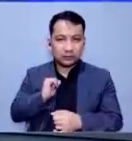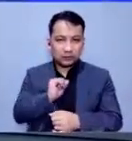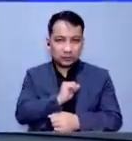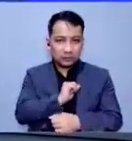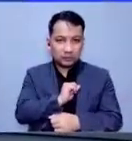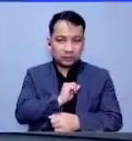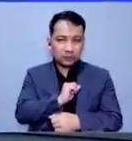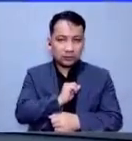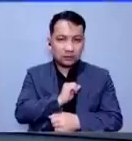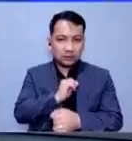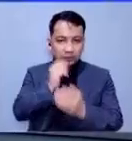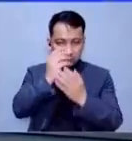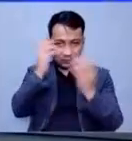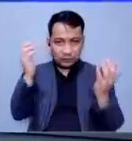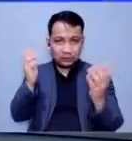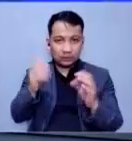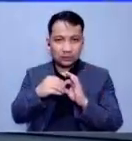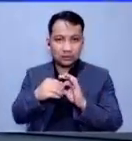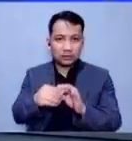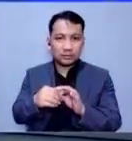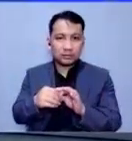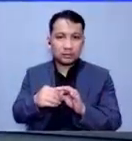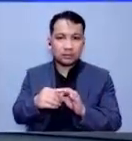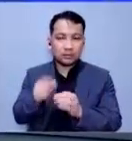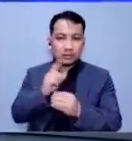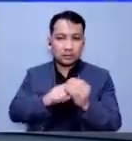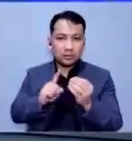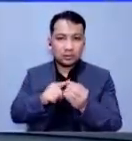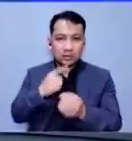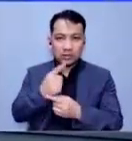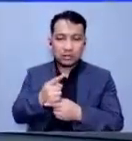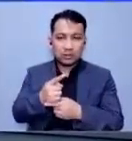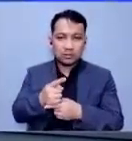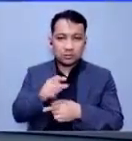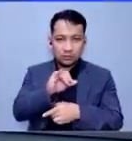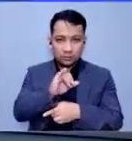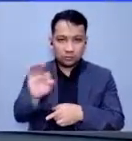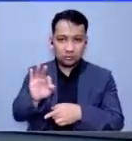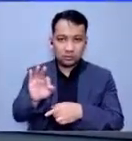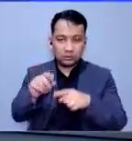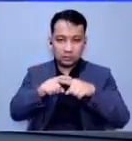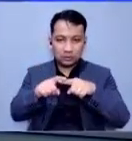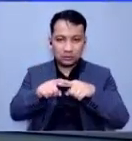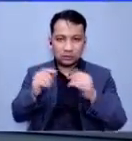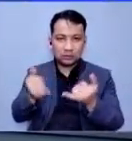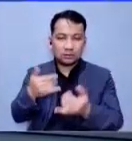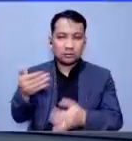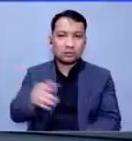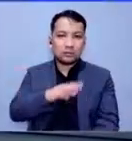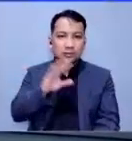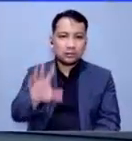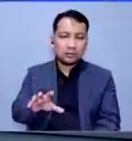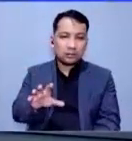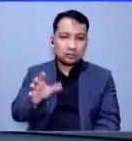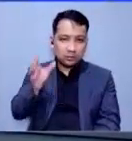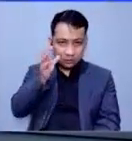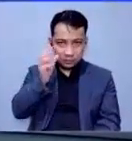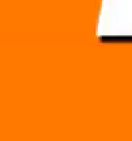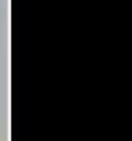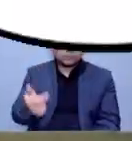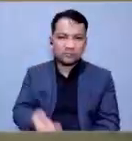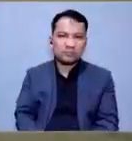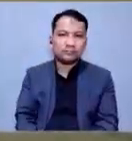na at gustong paibisagan ang madalas na pag-shutdown ng mga planta. Nasa frontline ng balitang yan si Camille Samonte.